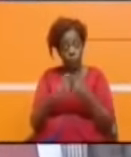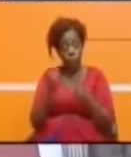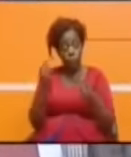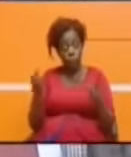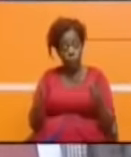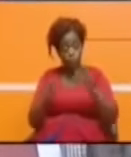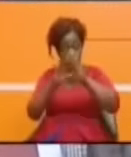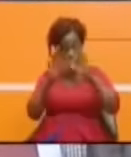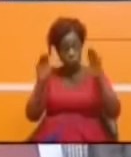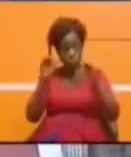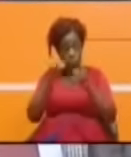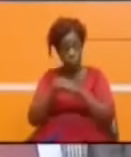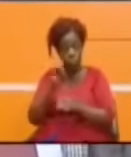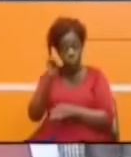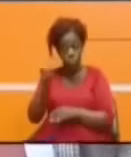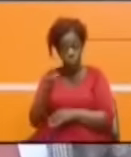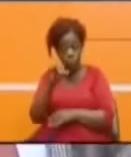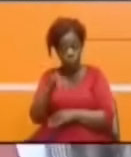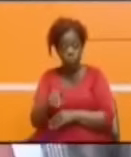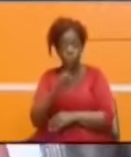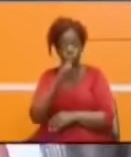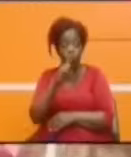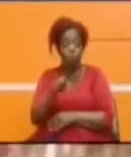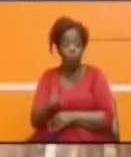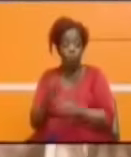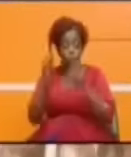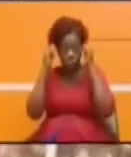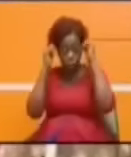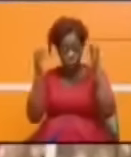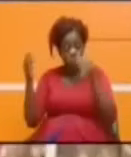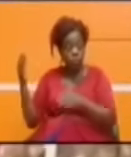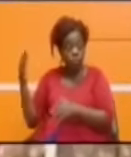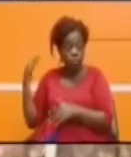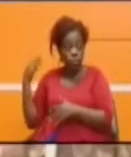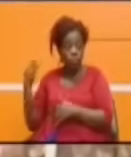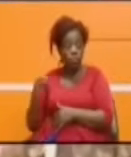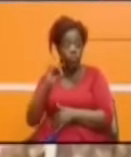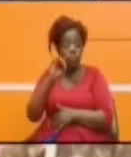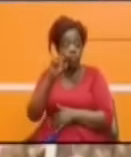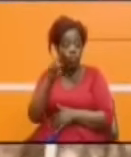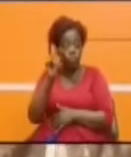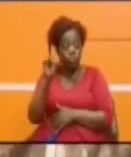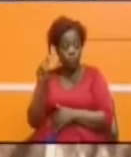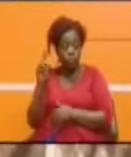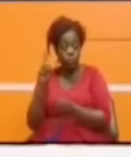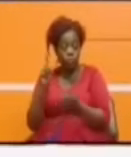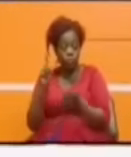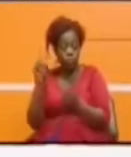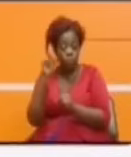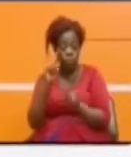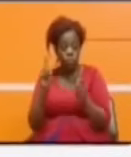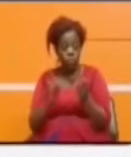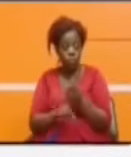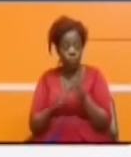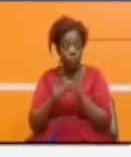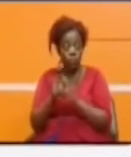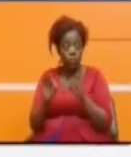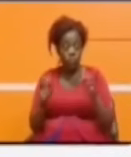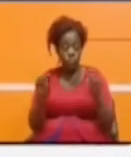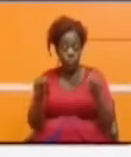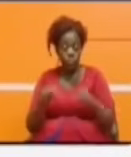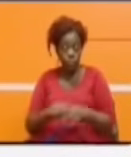ne Kabale ku biragiro bye yali President Idi Amin Dada. The people who are getting medals here today, abantu abafunye